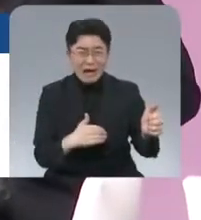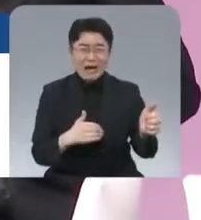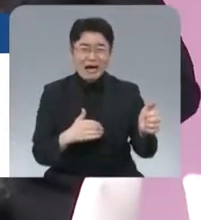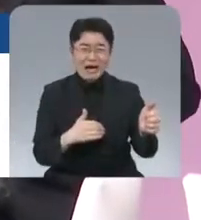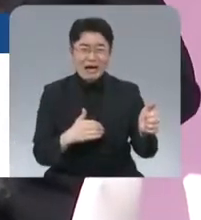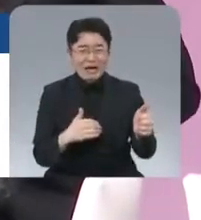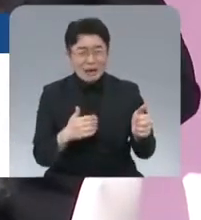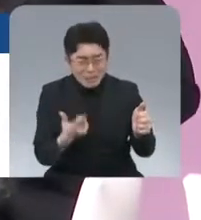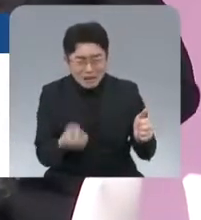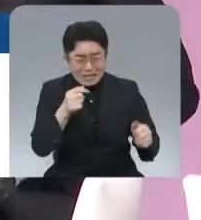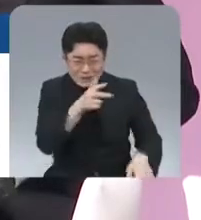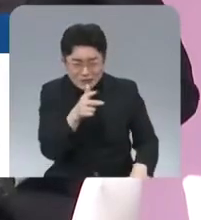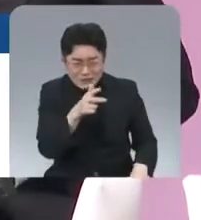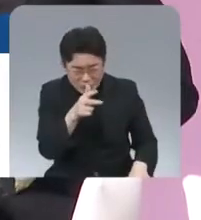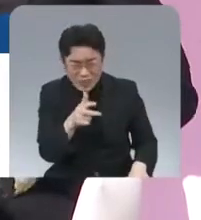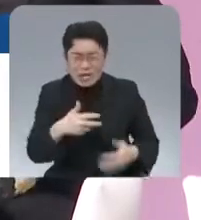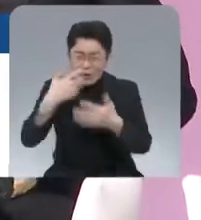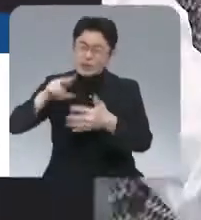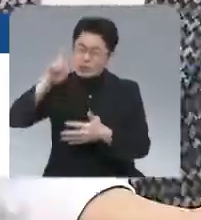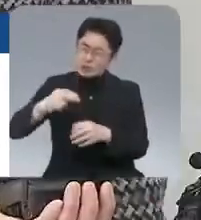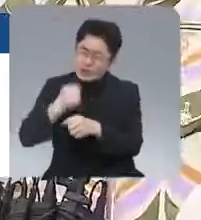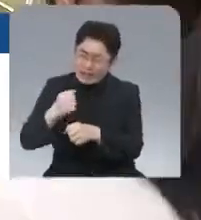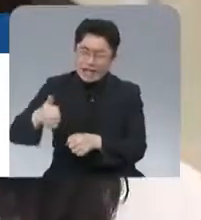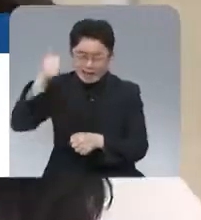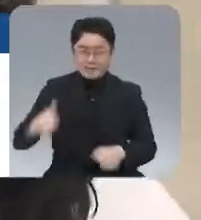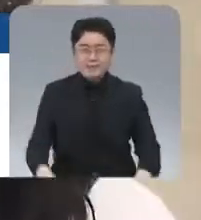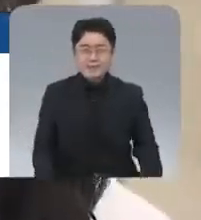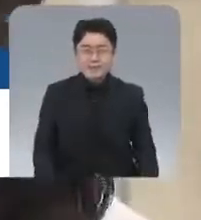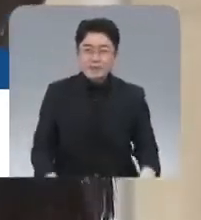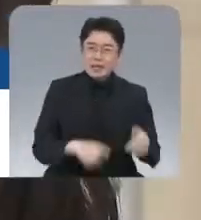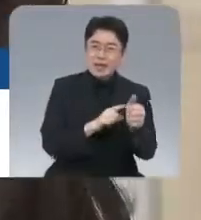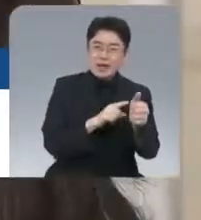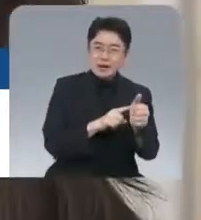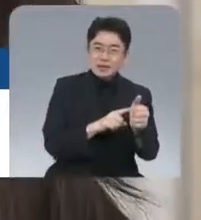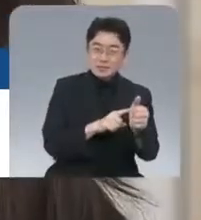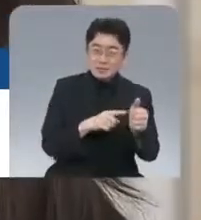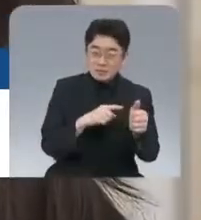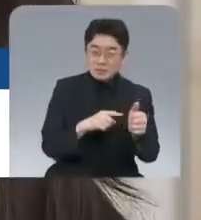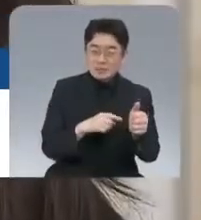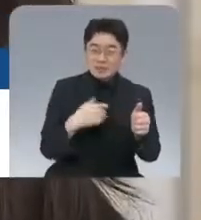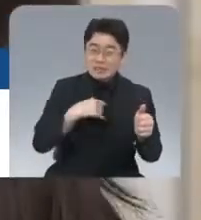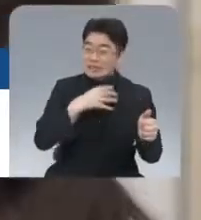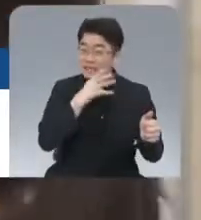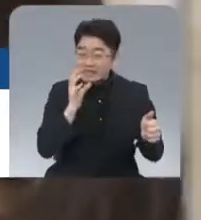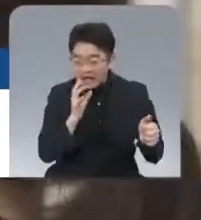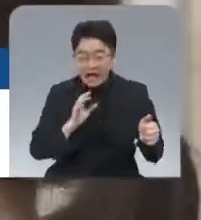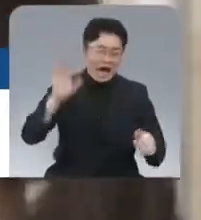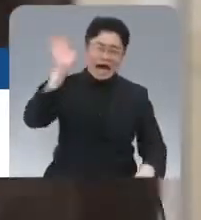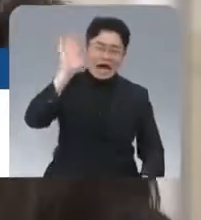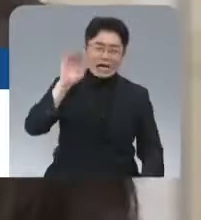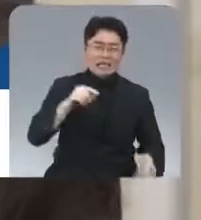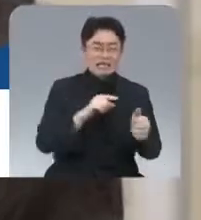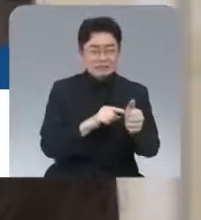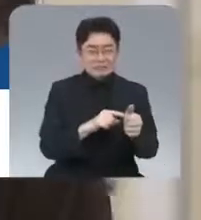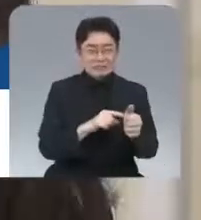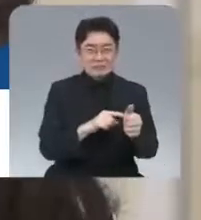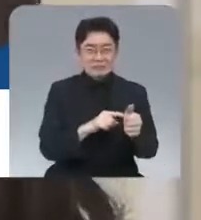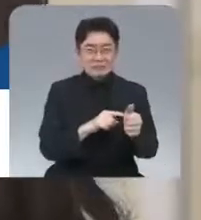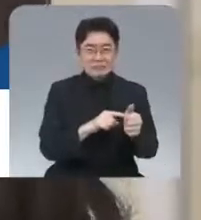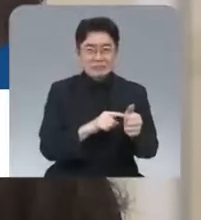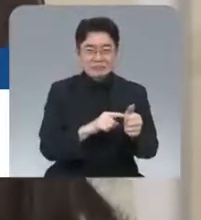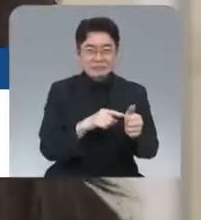актриса ли yummy в номинации выдающиеся приглашенная актриса в драматическом сериале